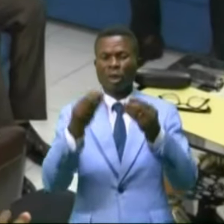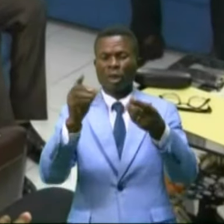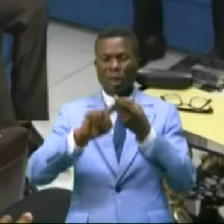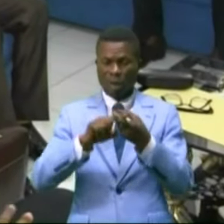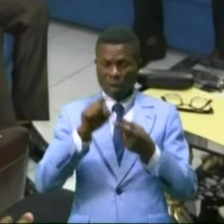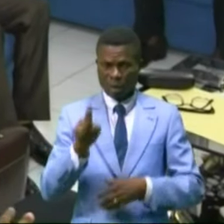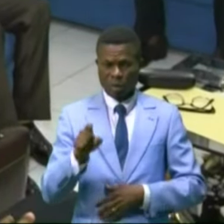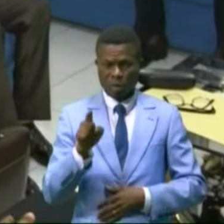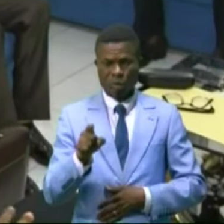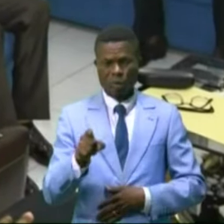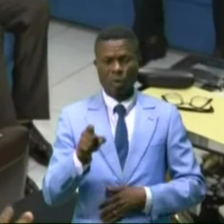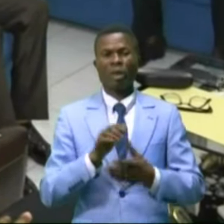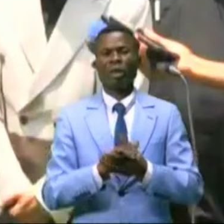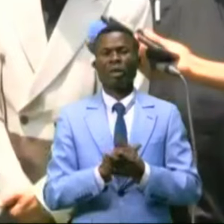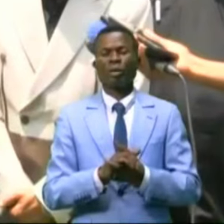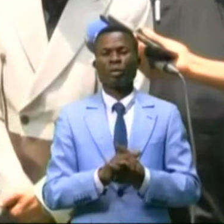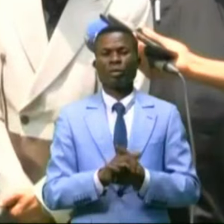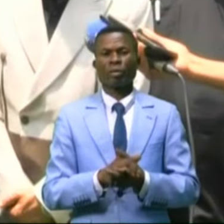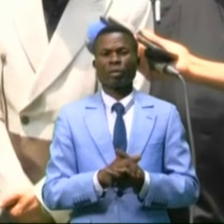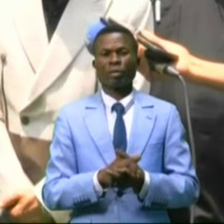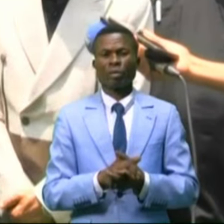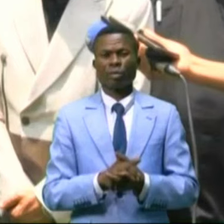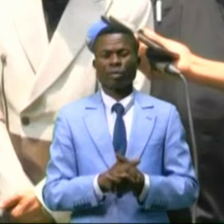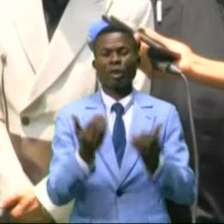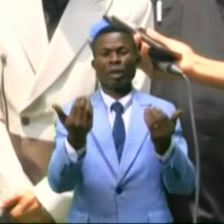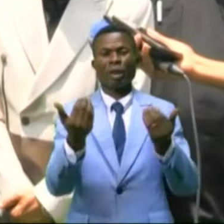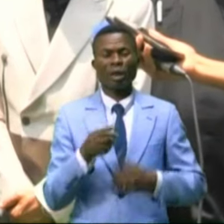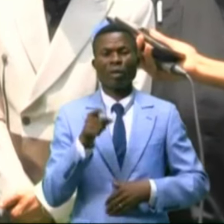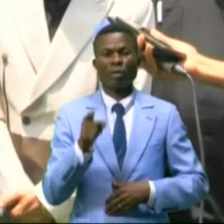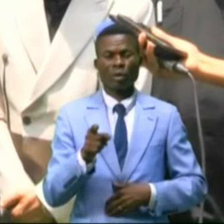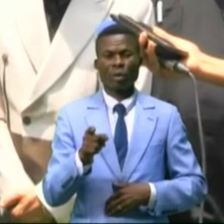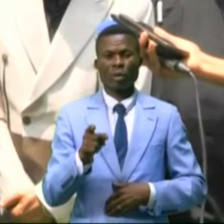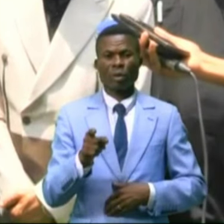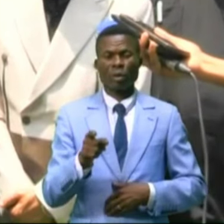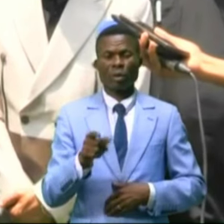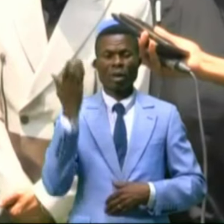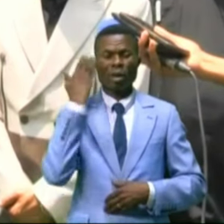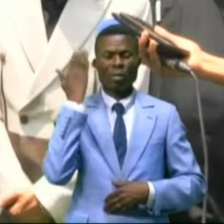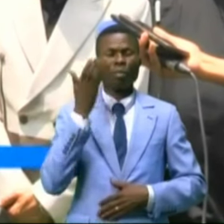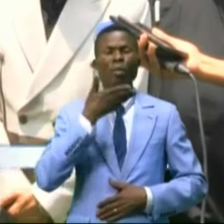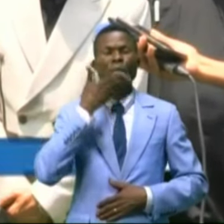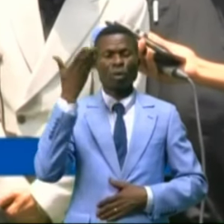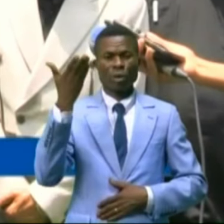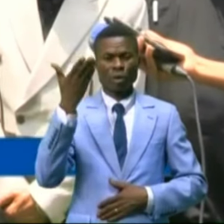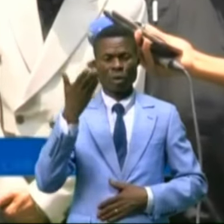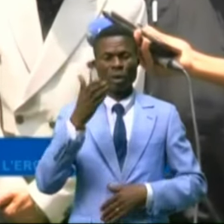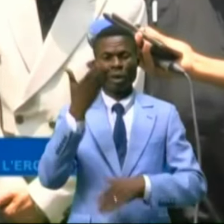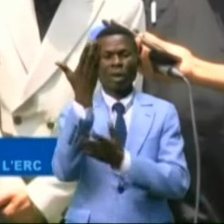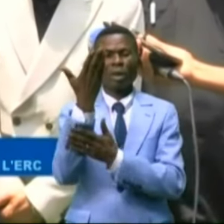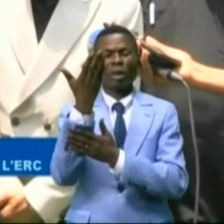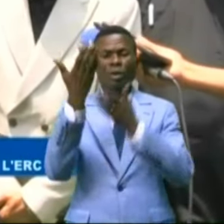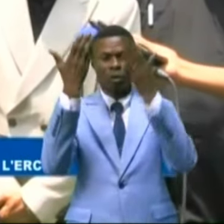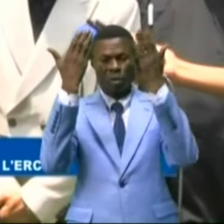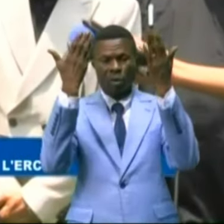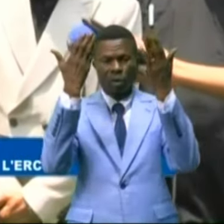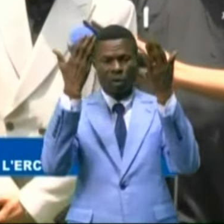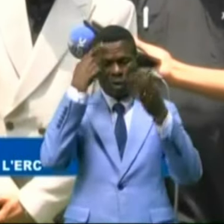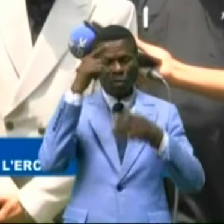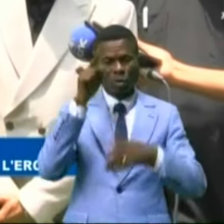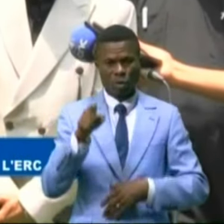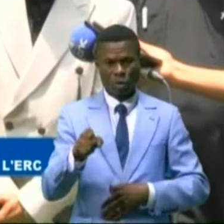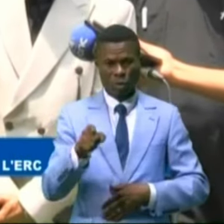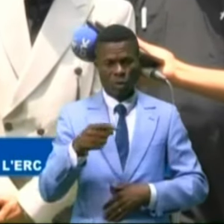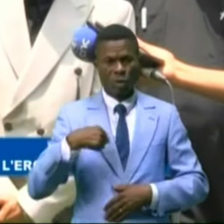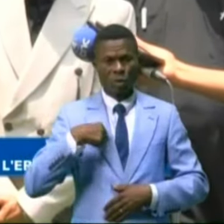confiance en sa modeste personne il a voulu que les pères spirituels puissent invoquer Dieu en sa faveur